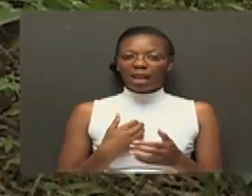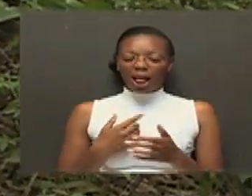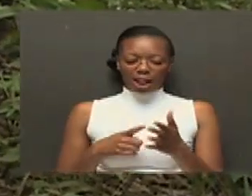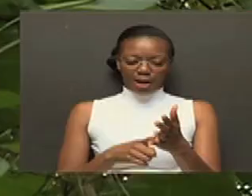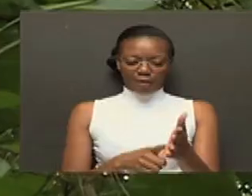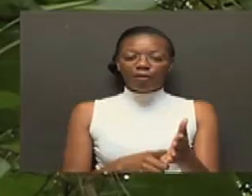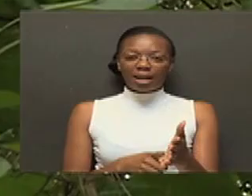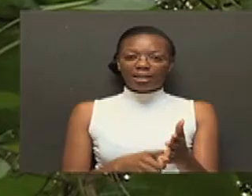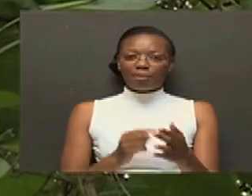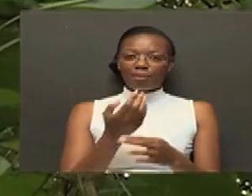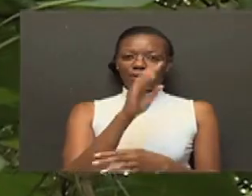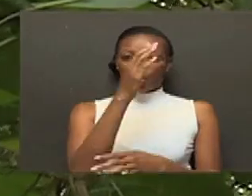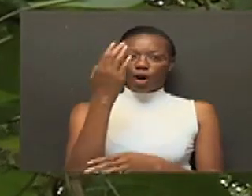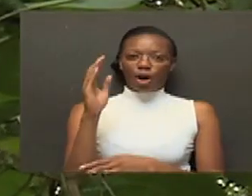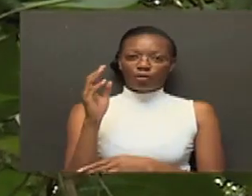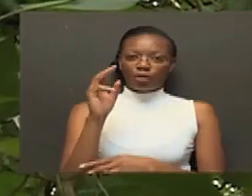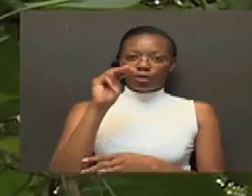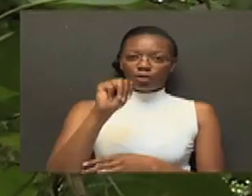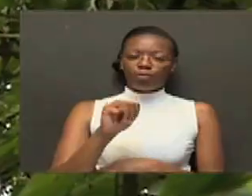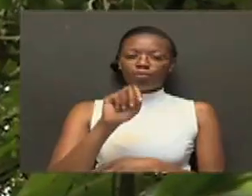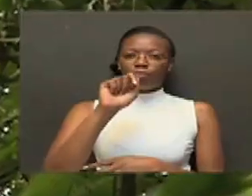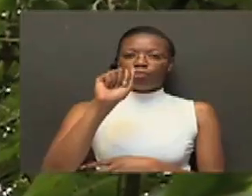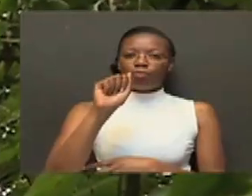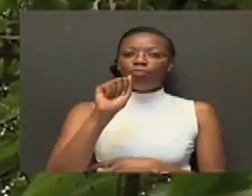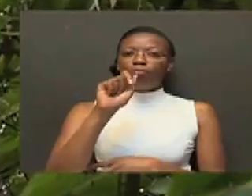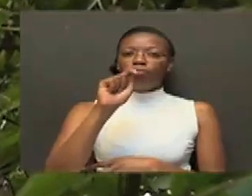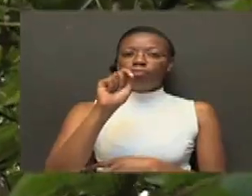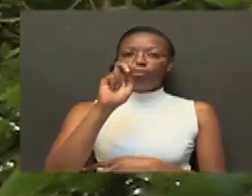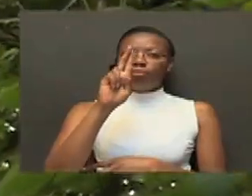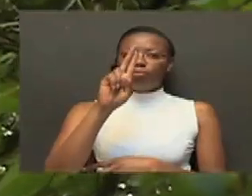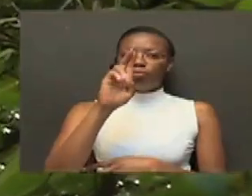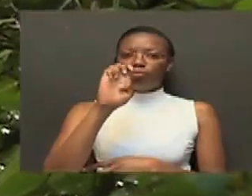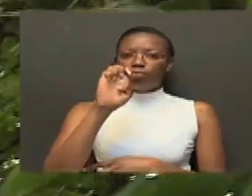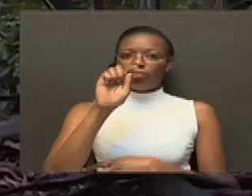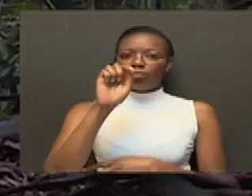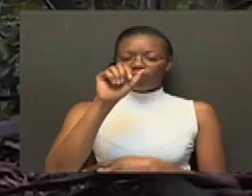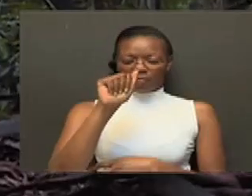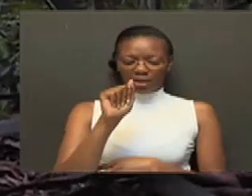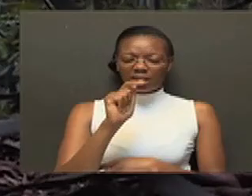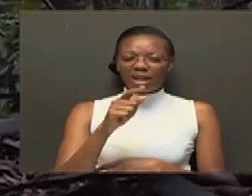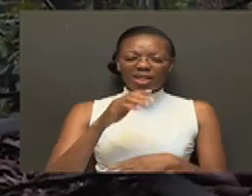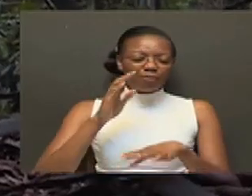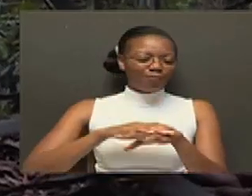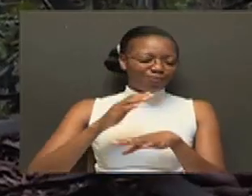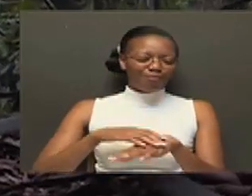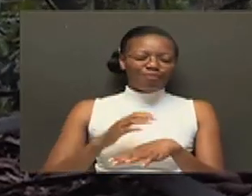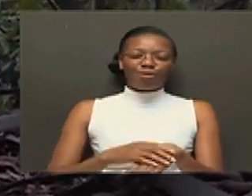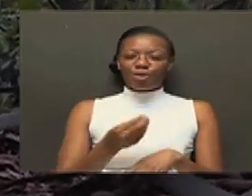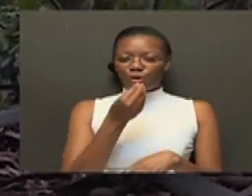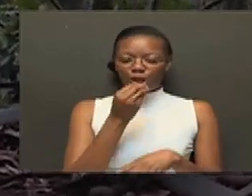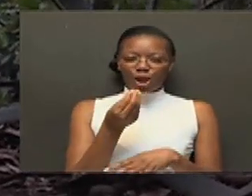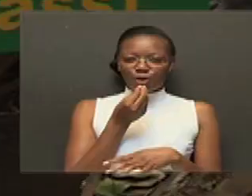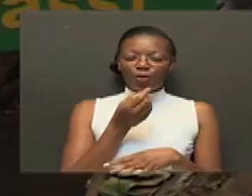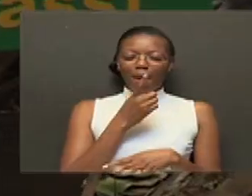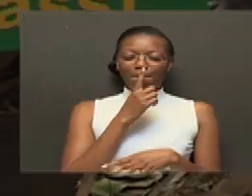ya miti hiyo ni kama muteta ama loganisea kisayansi, ambayo ni mmea mzuri sana kwa chakula haswa iwapo